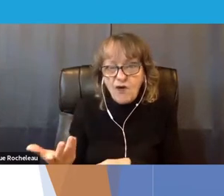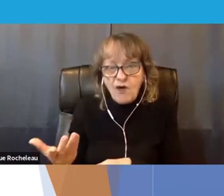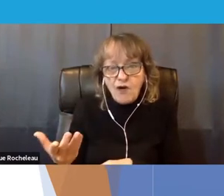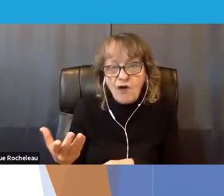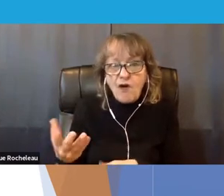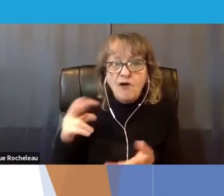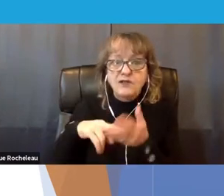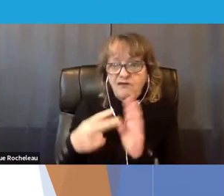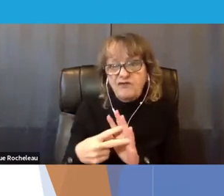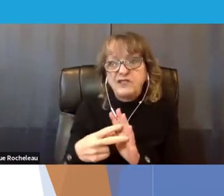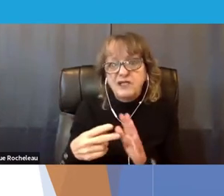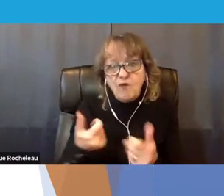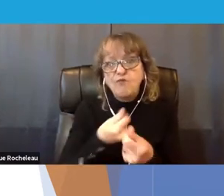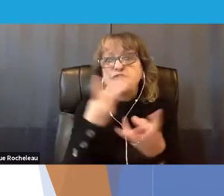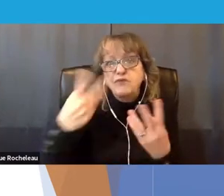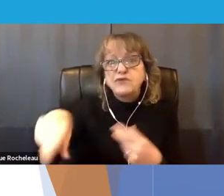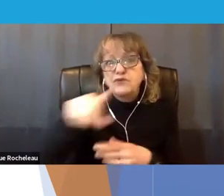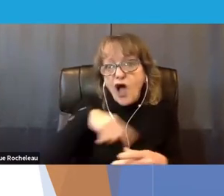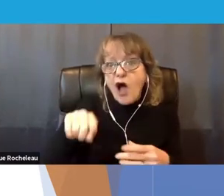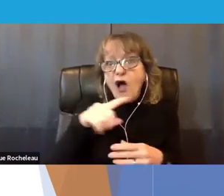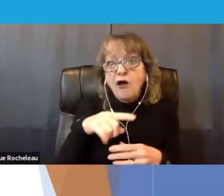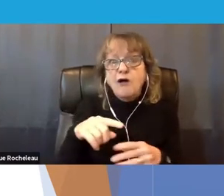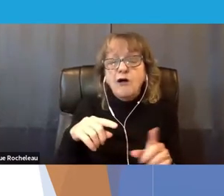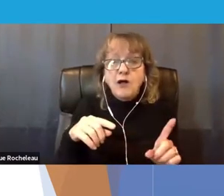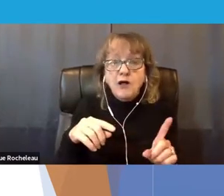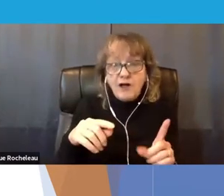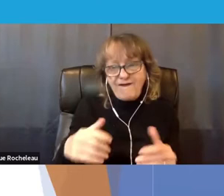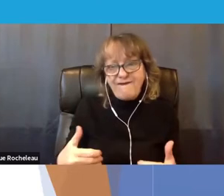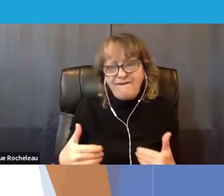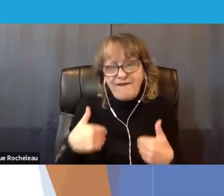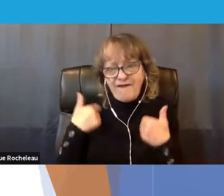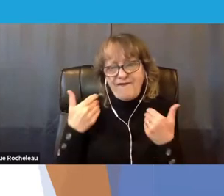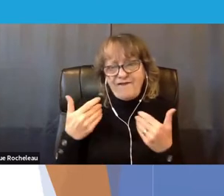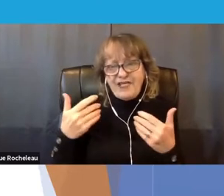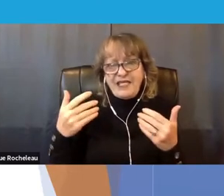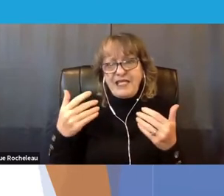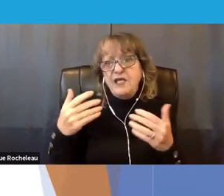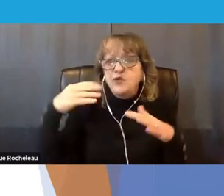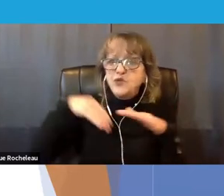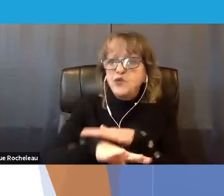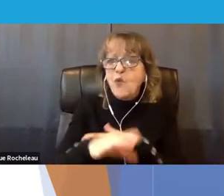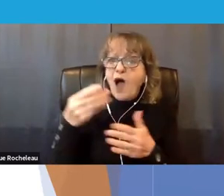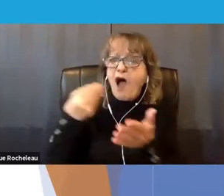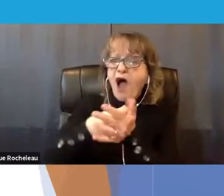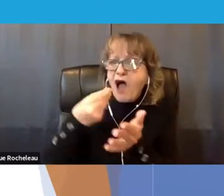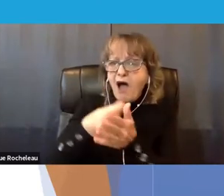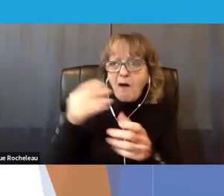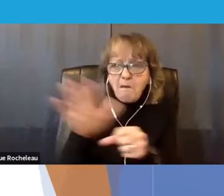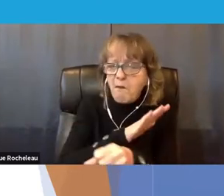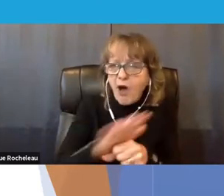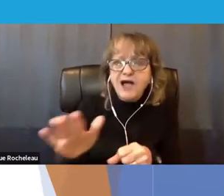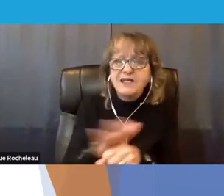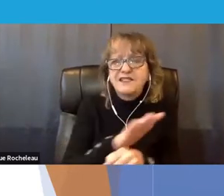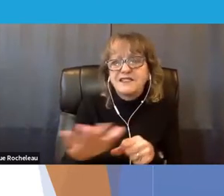Elles sont plus nombreuses que les homologues masculins à vivre sous le seuil de pauvreté. Elles auraient plus